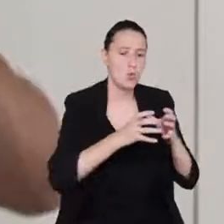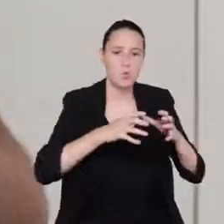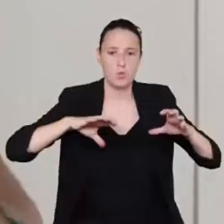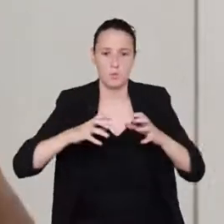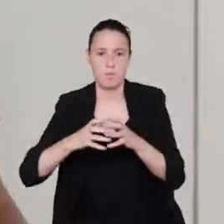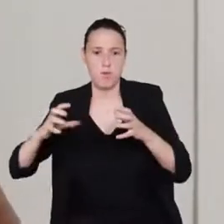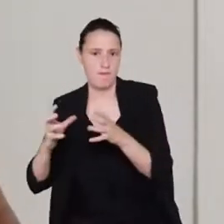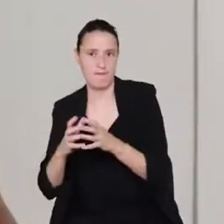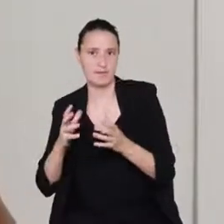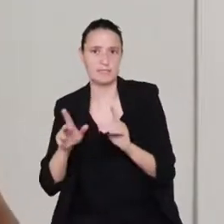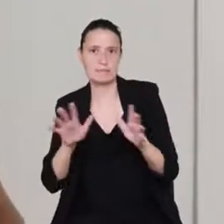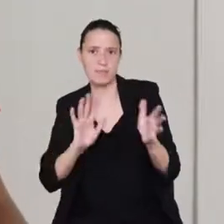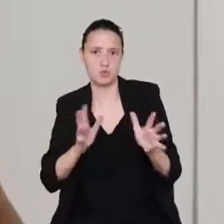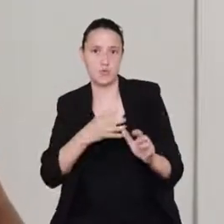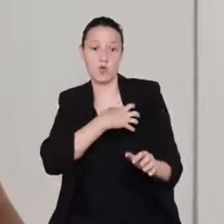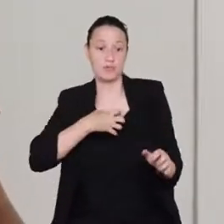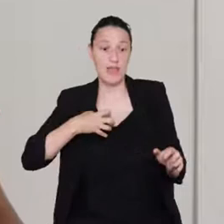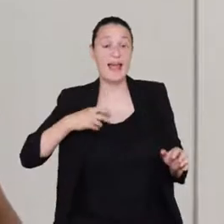kolektywne formy gospodarowania,